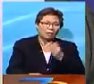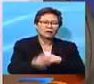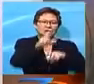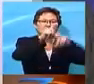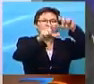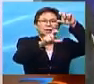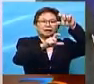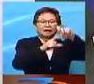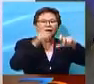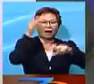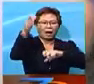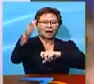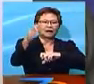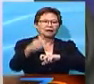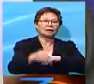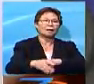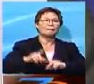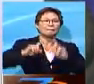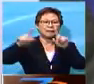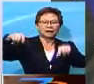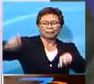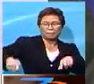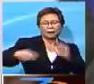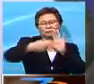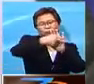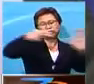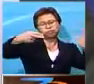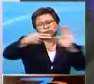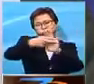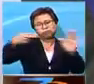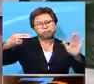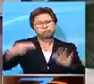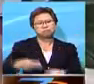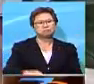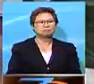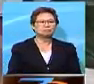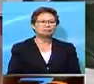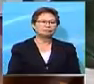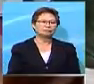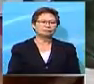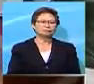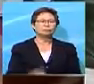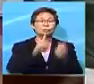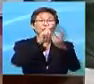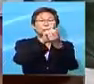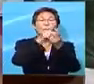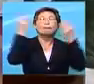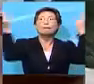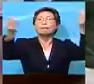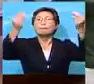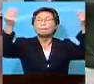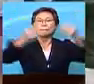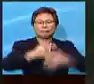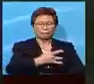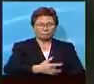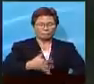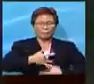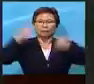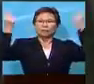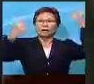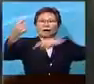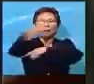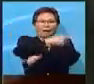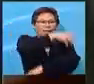DBKL akan pergi ke mahkamah dan blacklisting lah. Beliau ditemui pada majlis penghargaan sempena